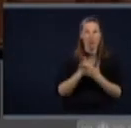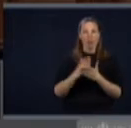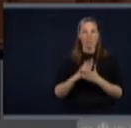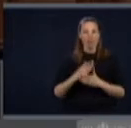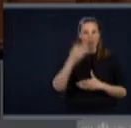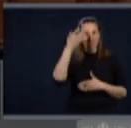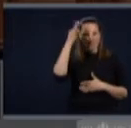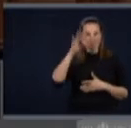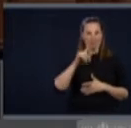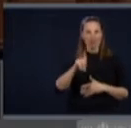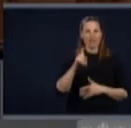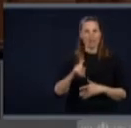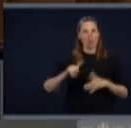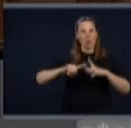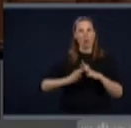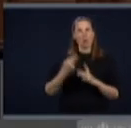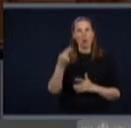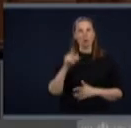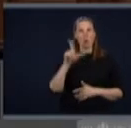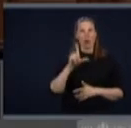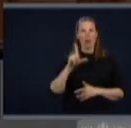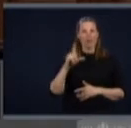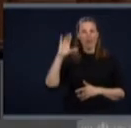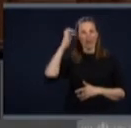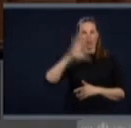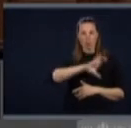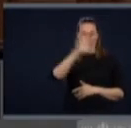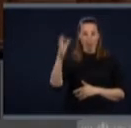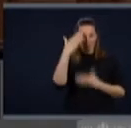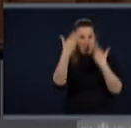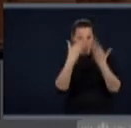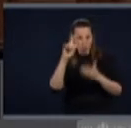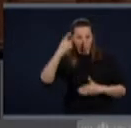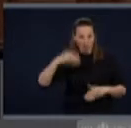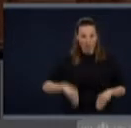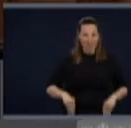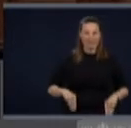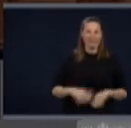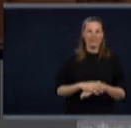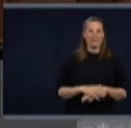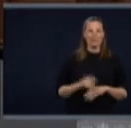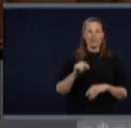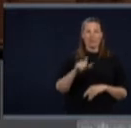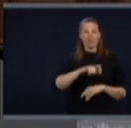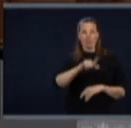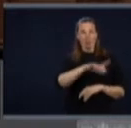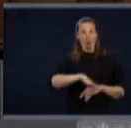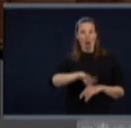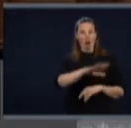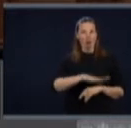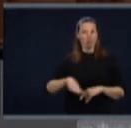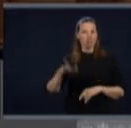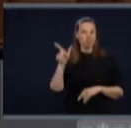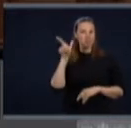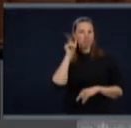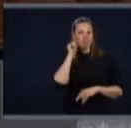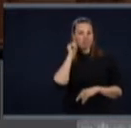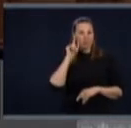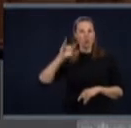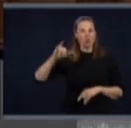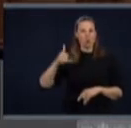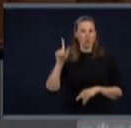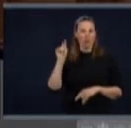allons débuter avec Hugo Lavallée, Radio-Canada. Oui, bonjour, M. le Premier ministre. Les Québécois, ce matin, qui ont écouté le point de presse de Justin Trudeau,